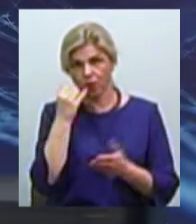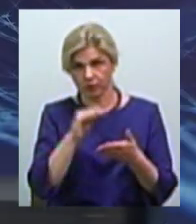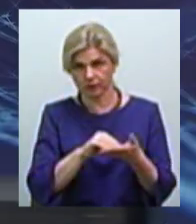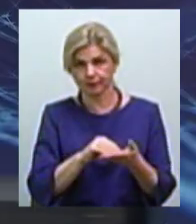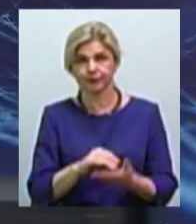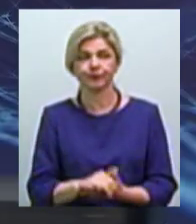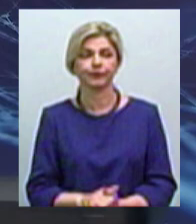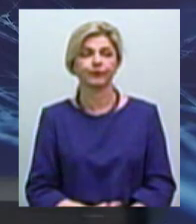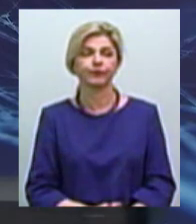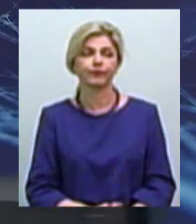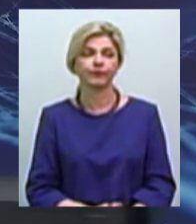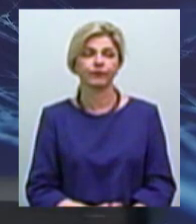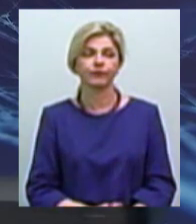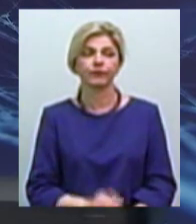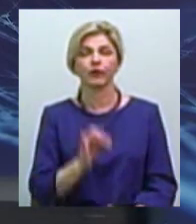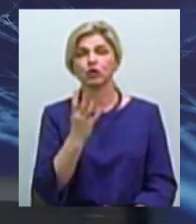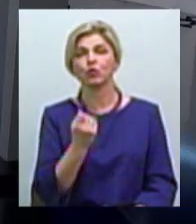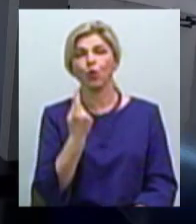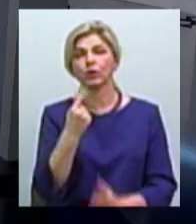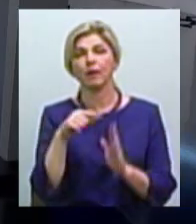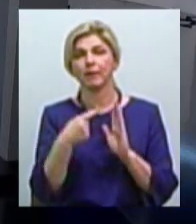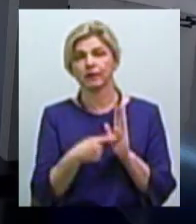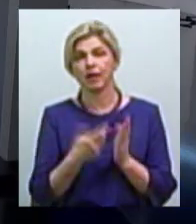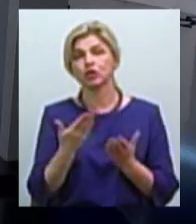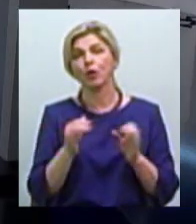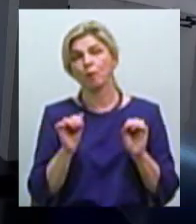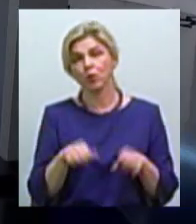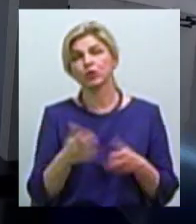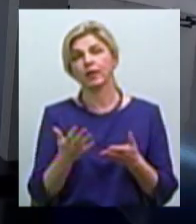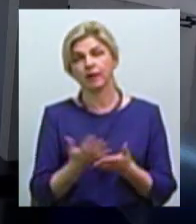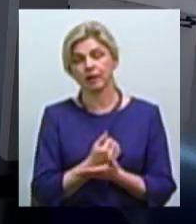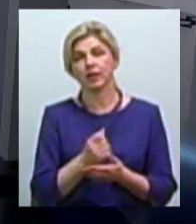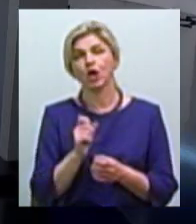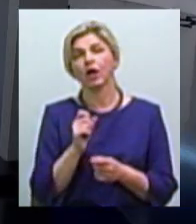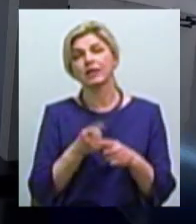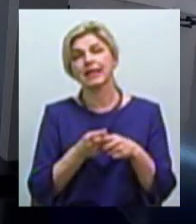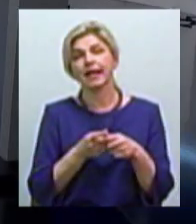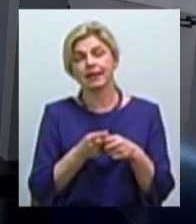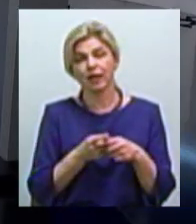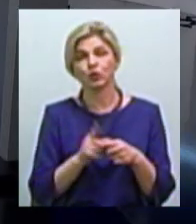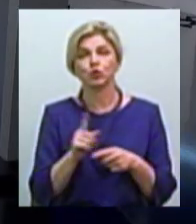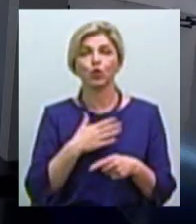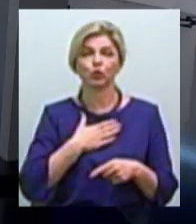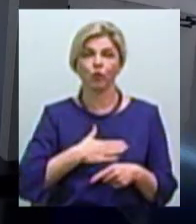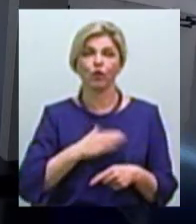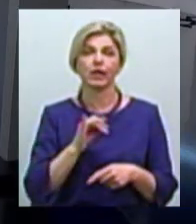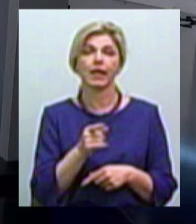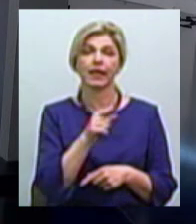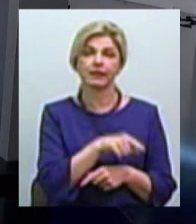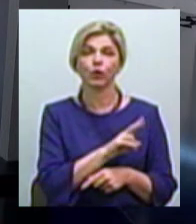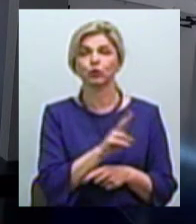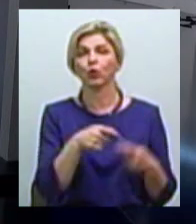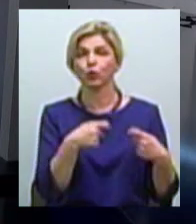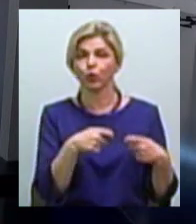37-47-49. І ще в мене одне питання. Скажіть, будь ласка, чи можна знайти золоту середину, щоб задовольнити і тих, хто